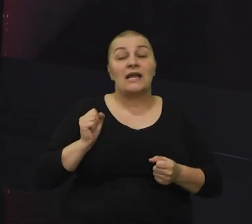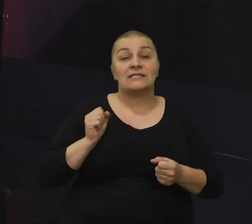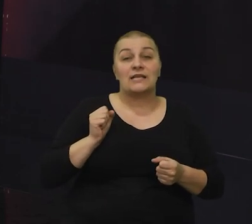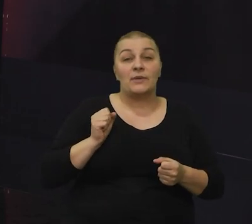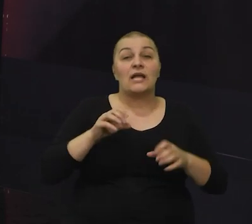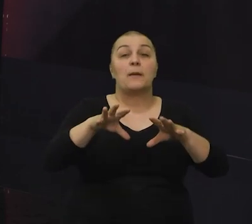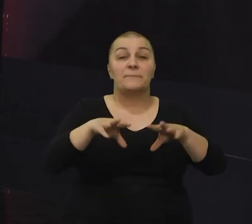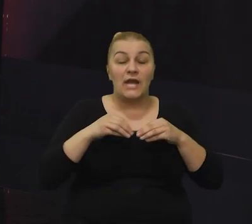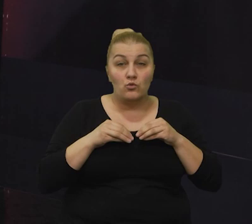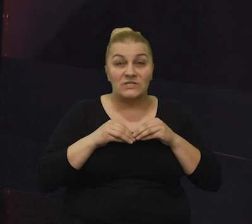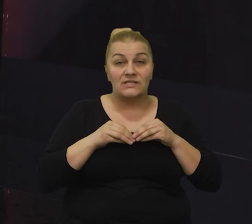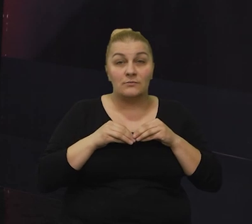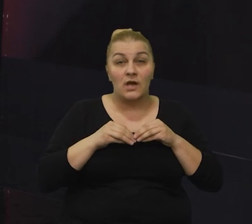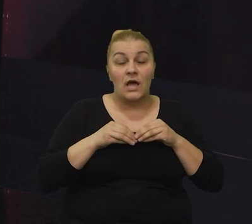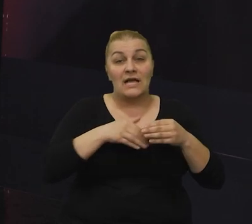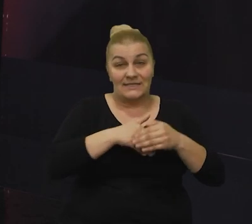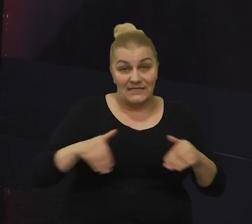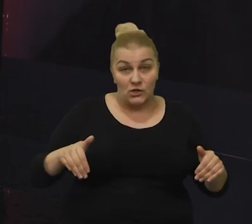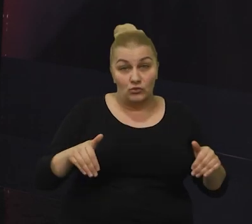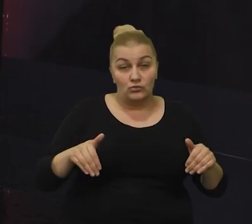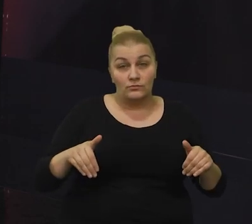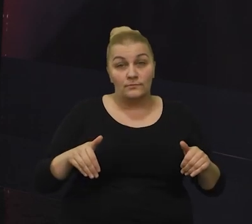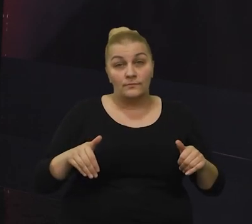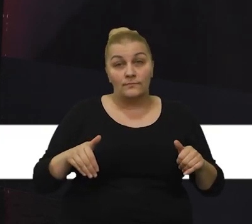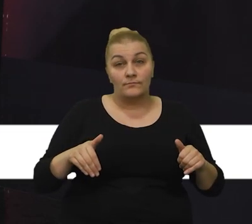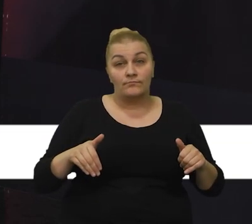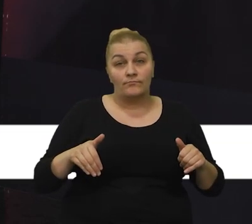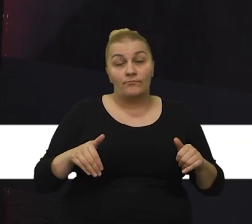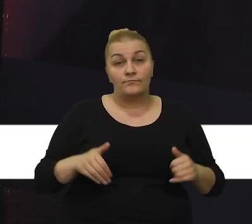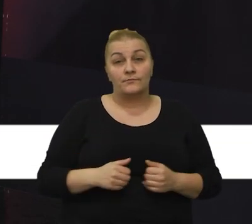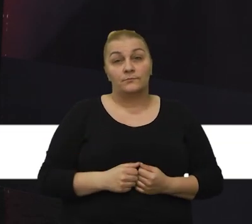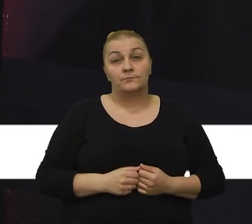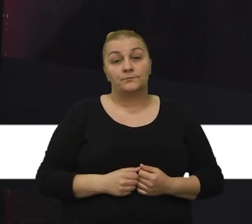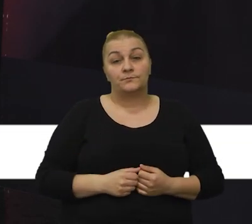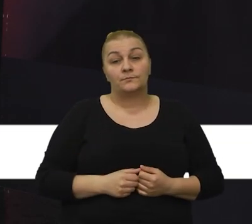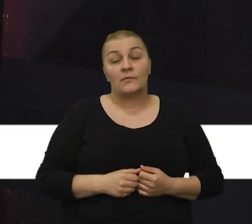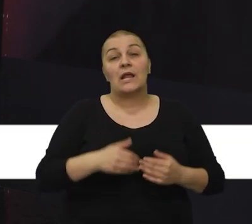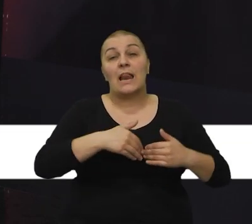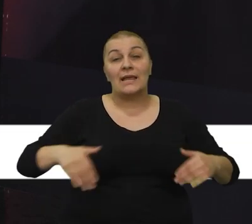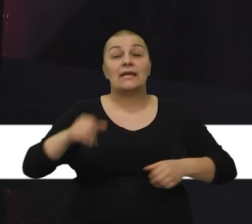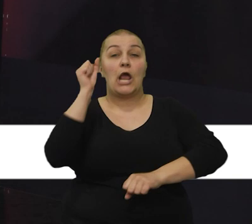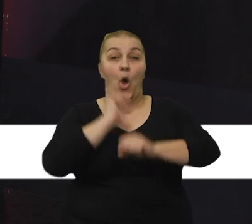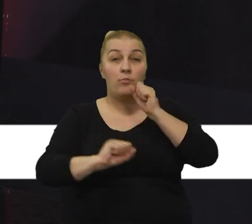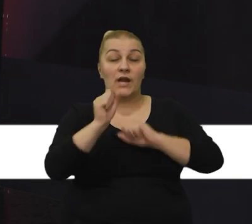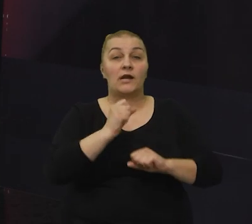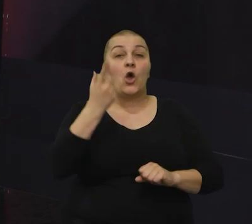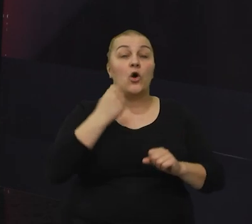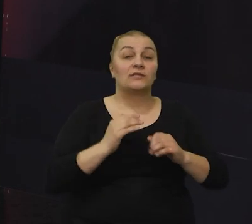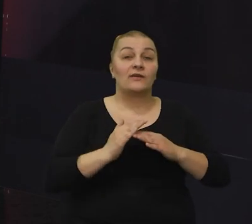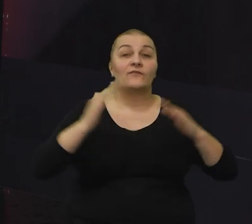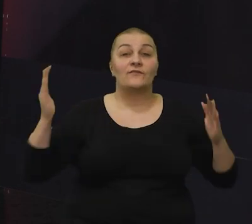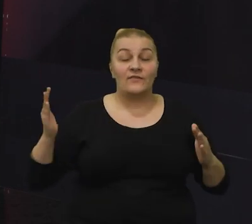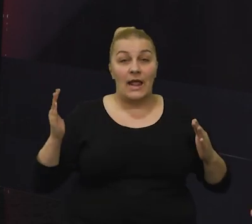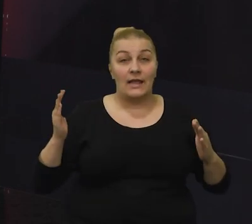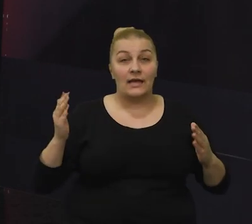brigada preuzma crtu linije odbrane od